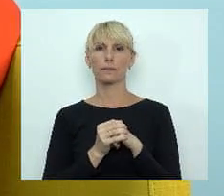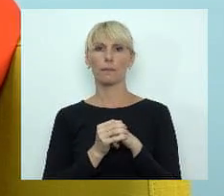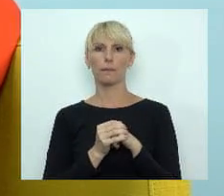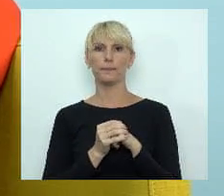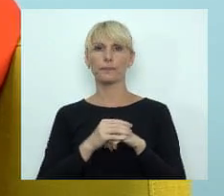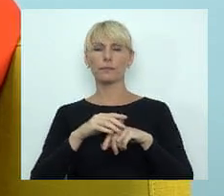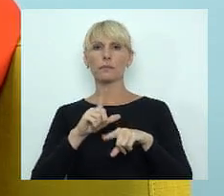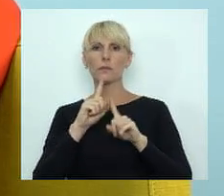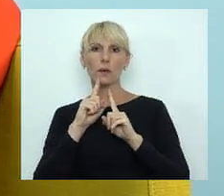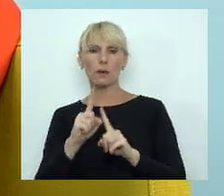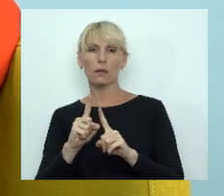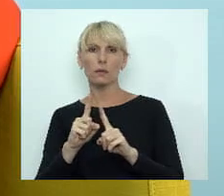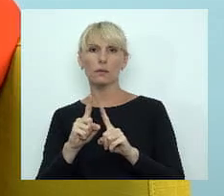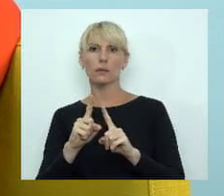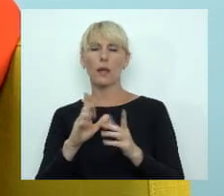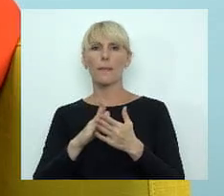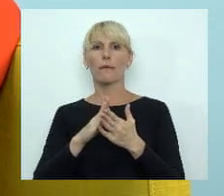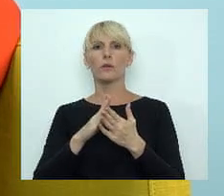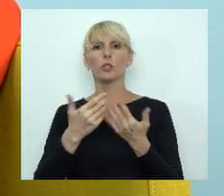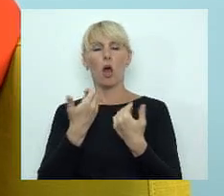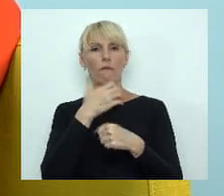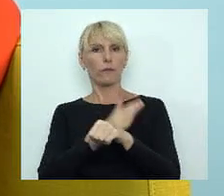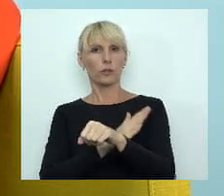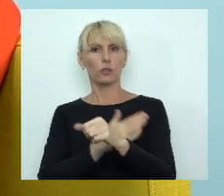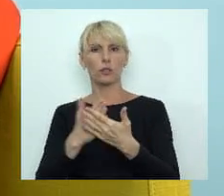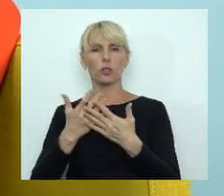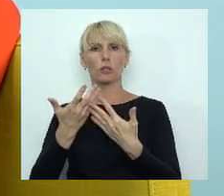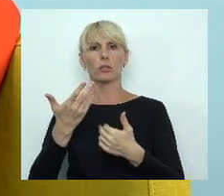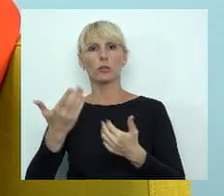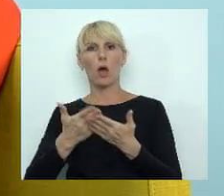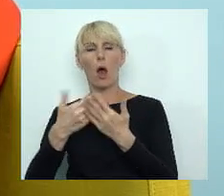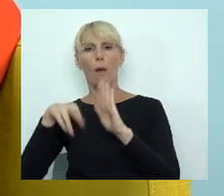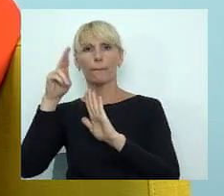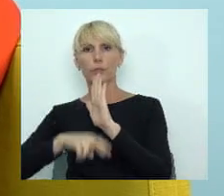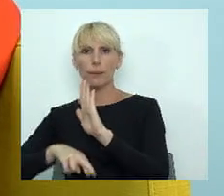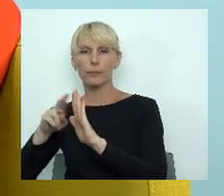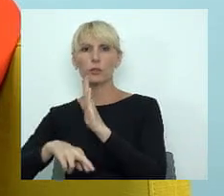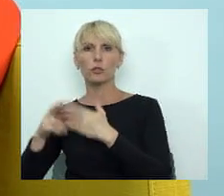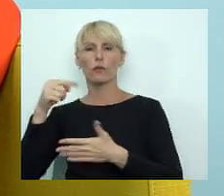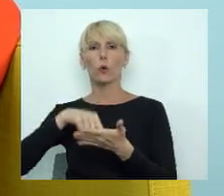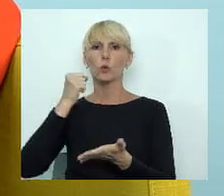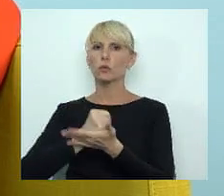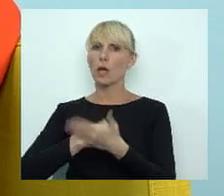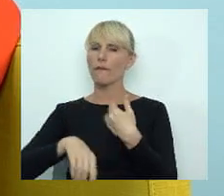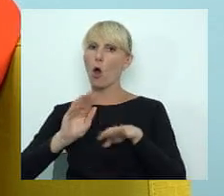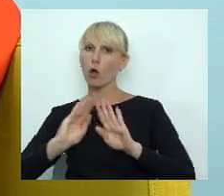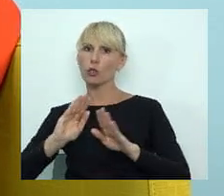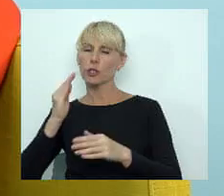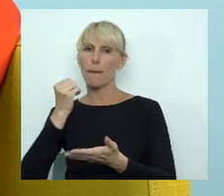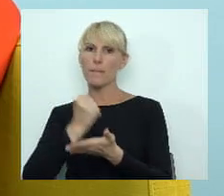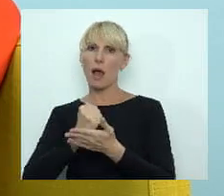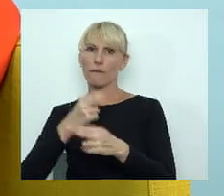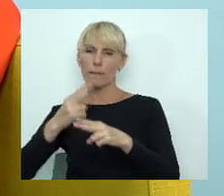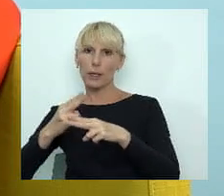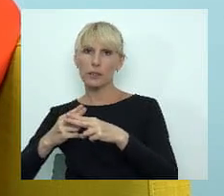i patrząc na to z punktu widzenia do tej pory obowiązujących i wciąż obowiązujących przepisów ustawy o ochronie praw pacjenta. Więc tutaj to działanie,